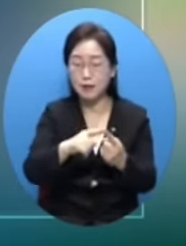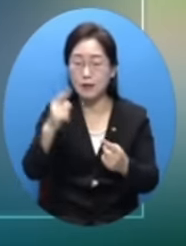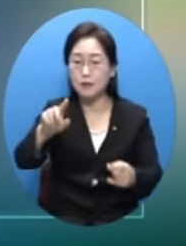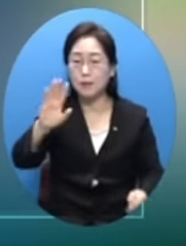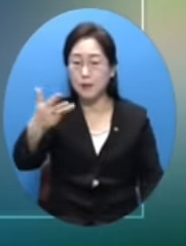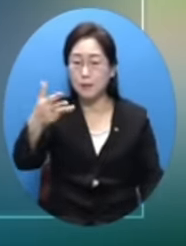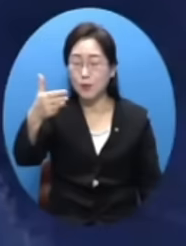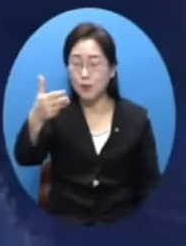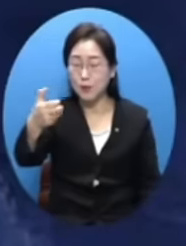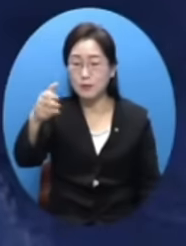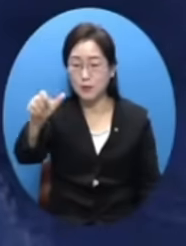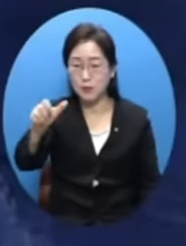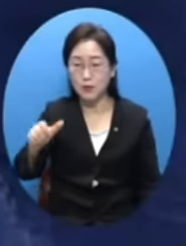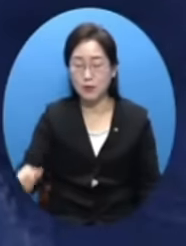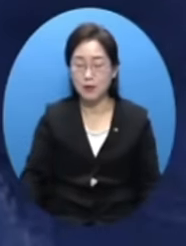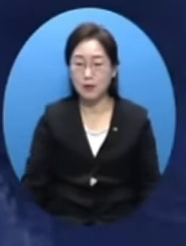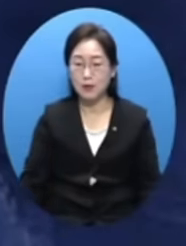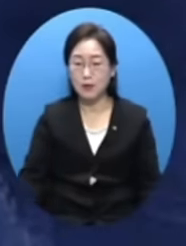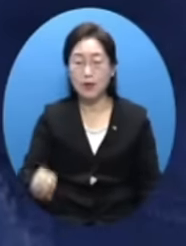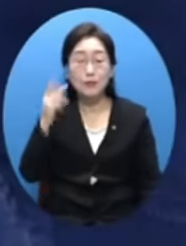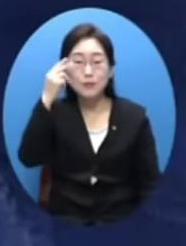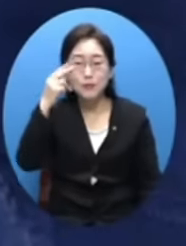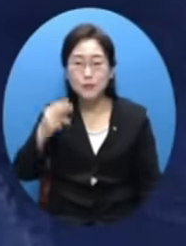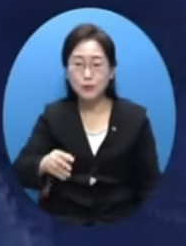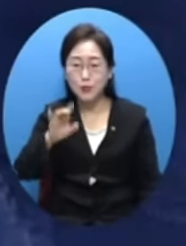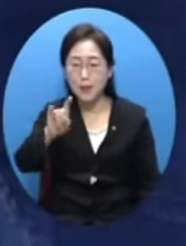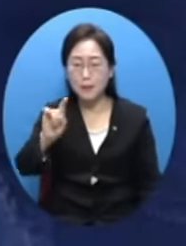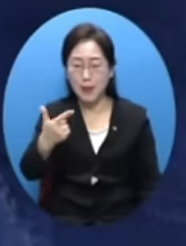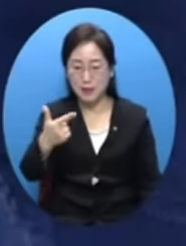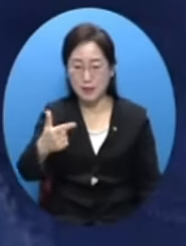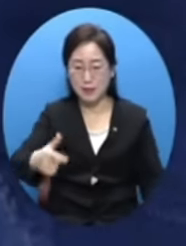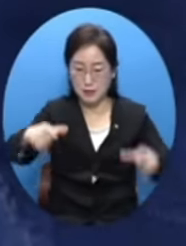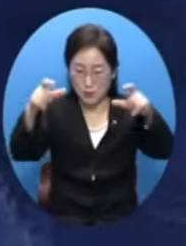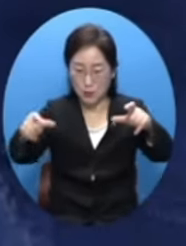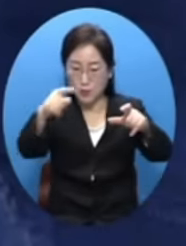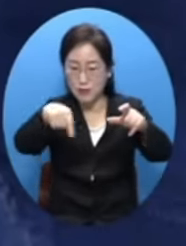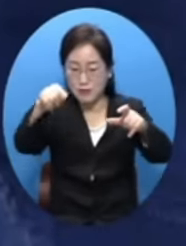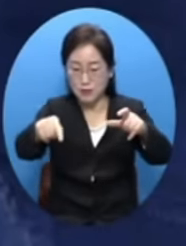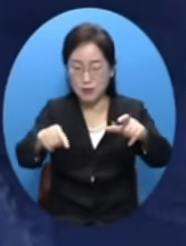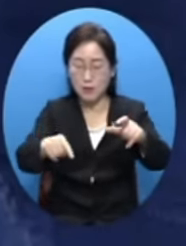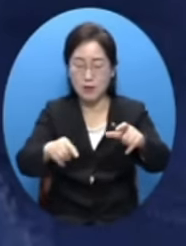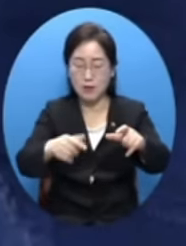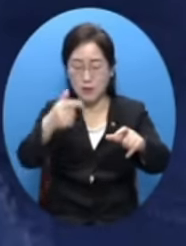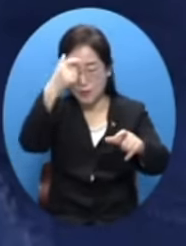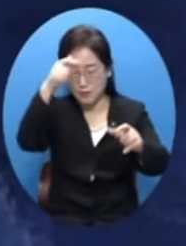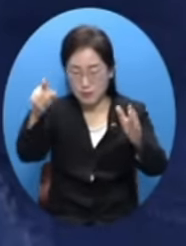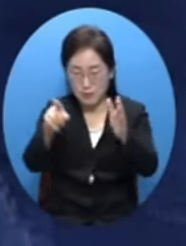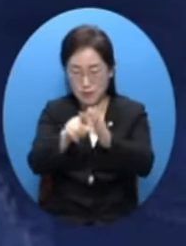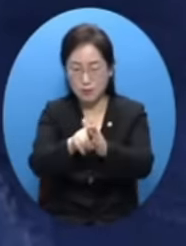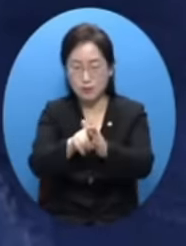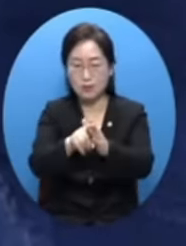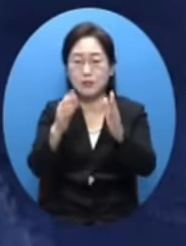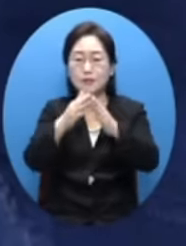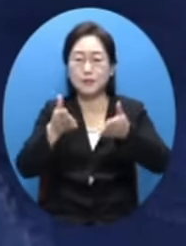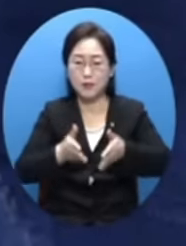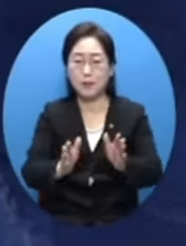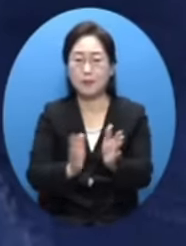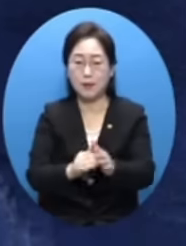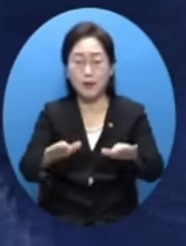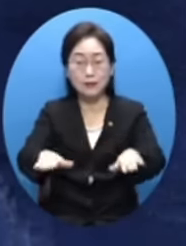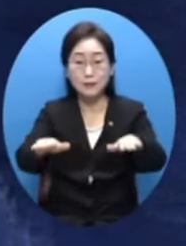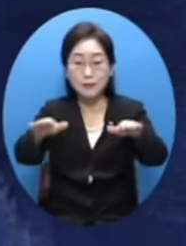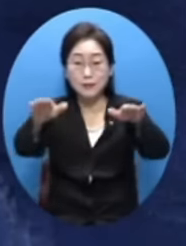1858년 펜실베니아주 스토튼에서 독실한 크리스찬 가정에서 태어납니다. 자라나면서